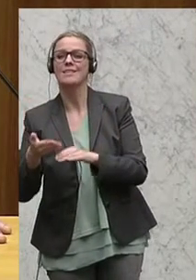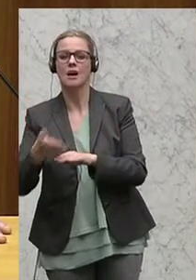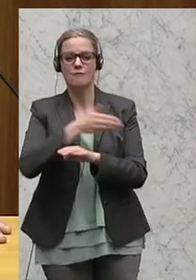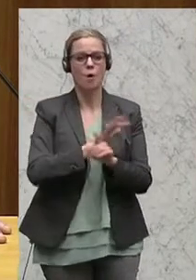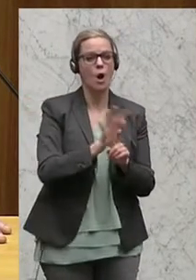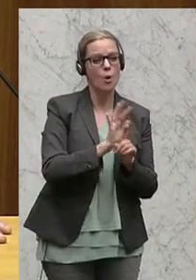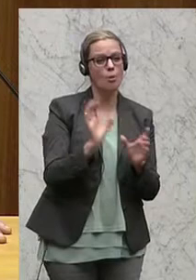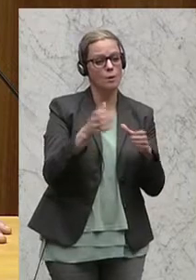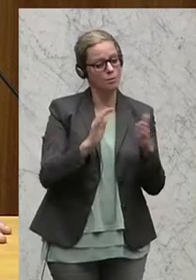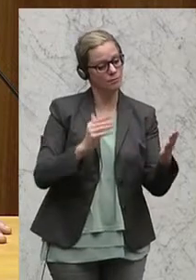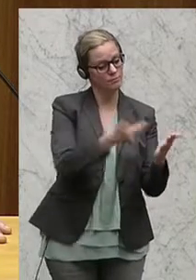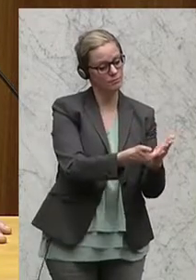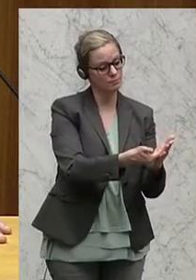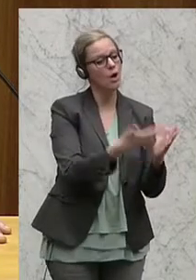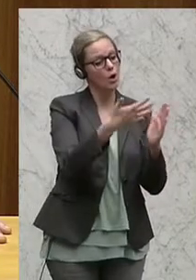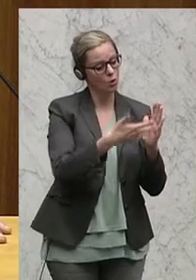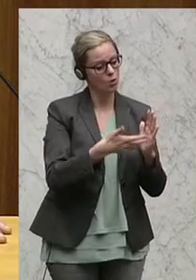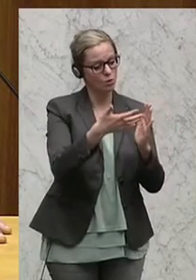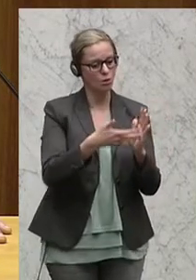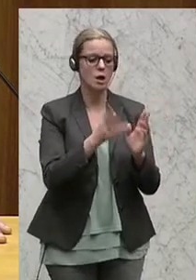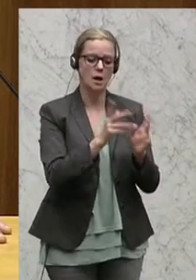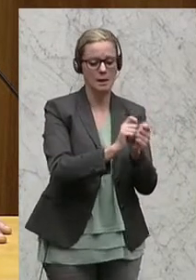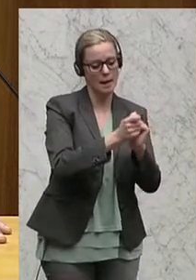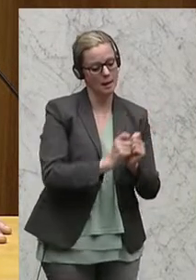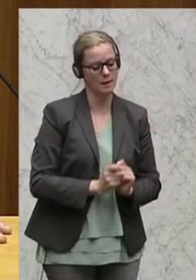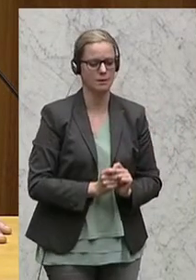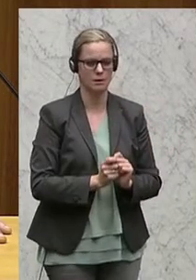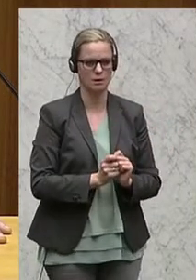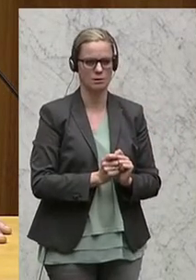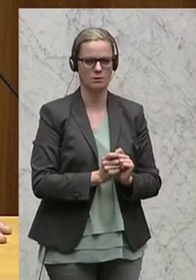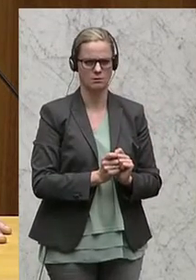Lobbyistengruppen vorzulegen sind, damit die das prüfen können, ändern können etc.